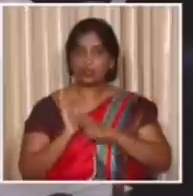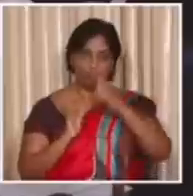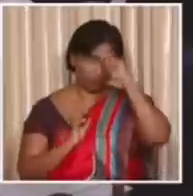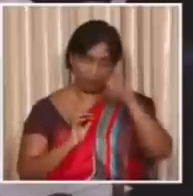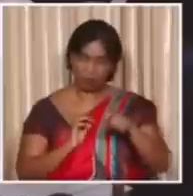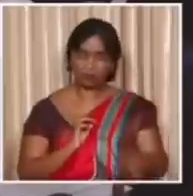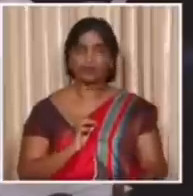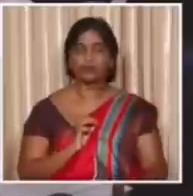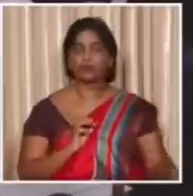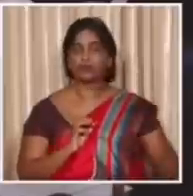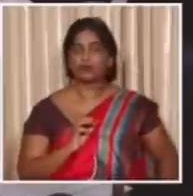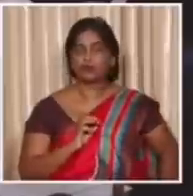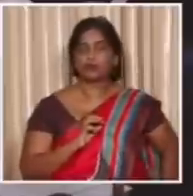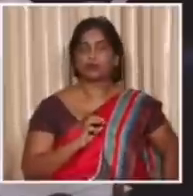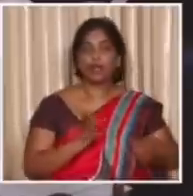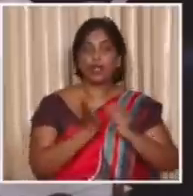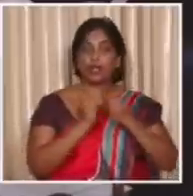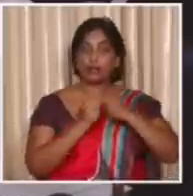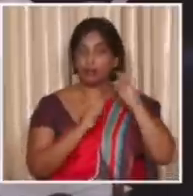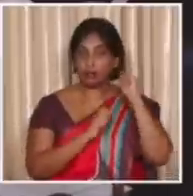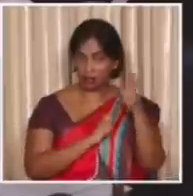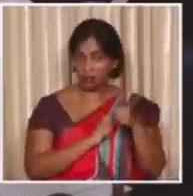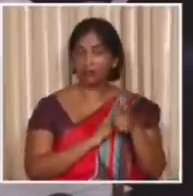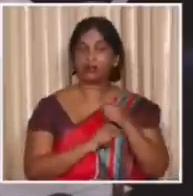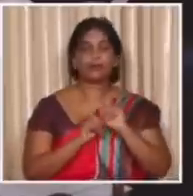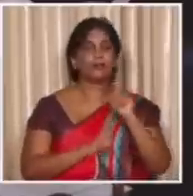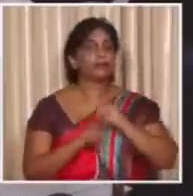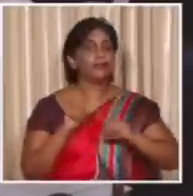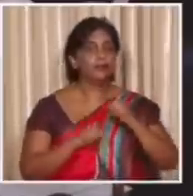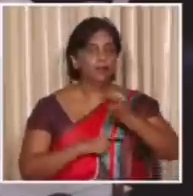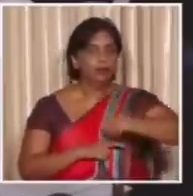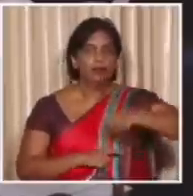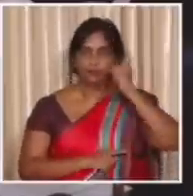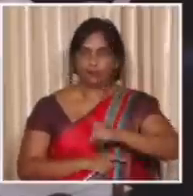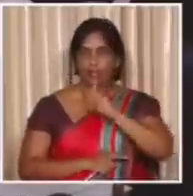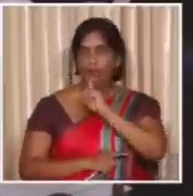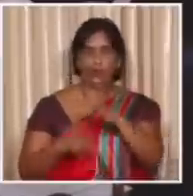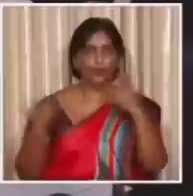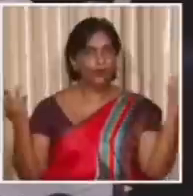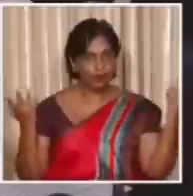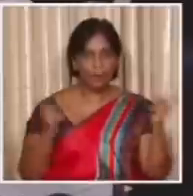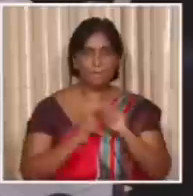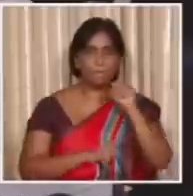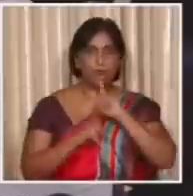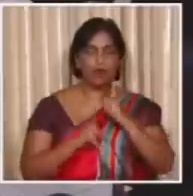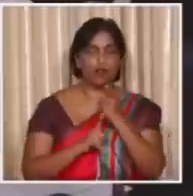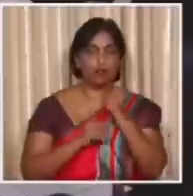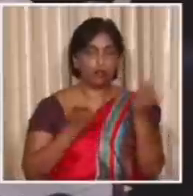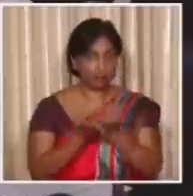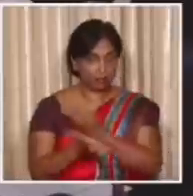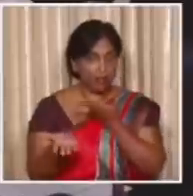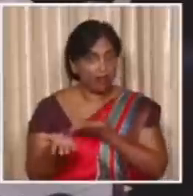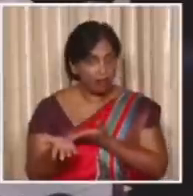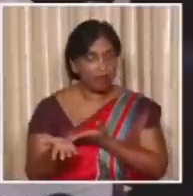විසින් ණය ගෙවීම මේ පාර්ලිමේන්තු එකඟතාවයකින් තොරව පාර්ලිමේන්තු අයවැලේකේ මුදල් වෙන් කරලා